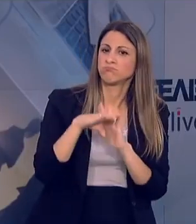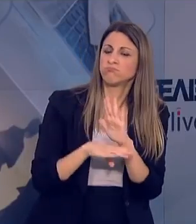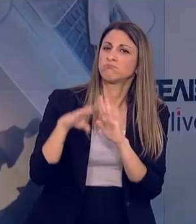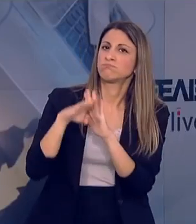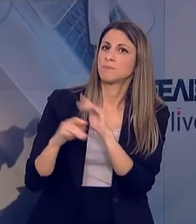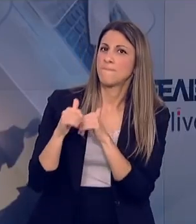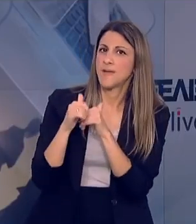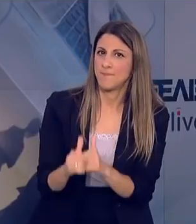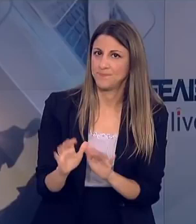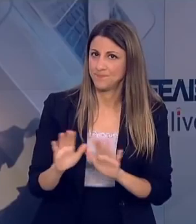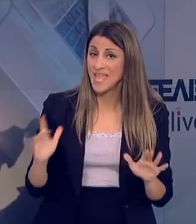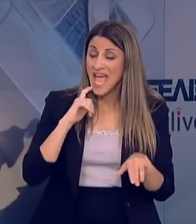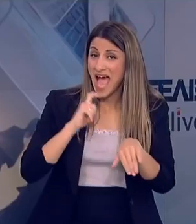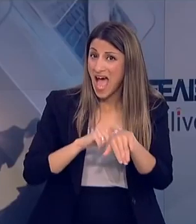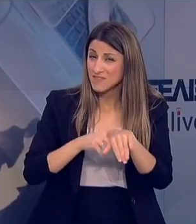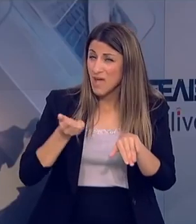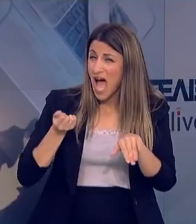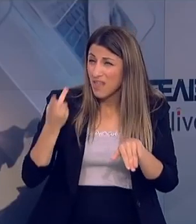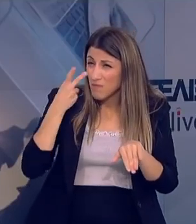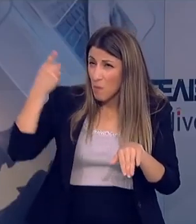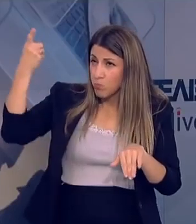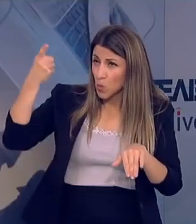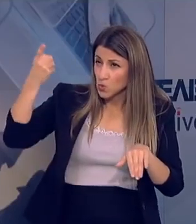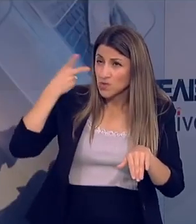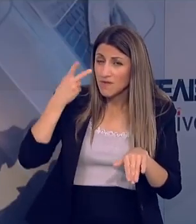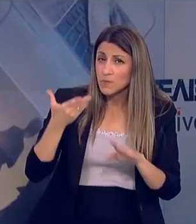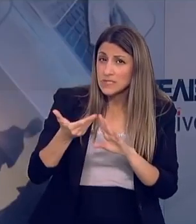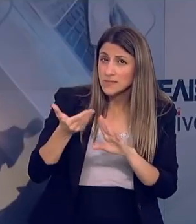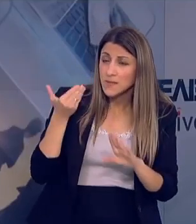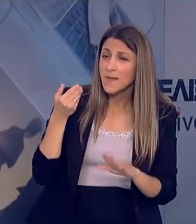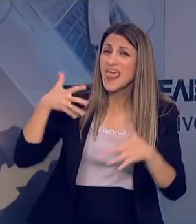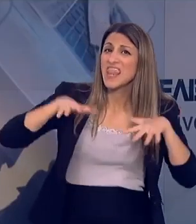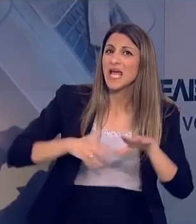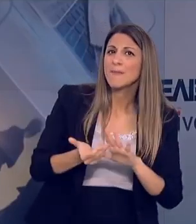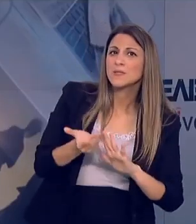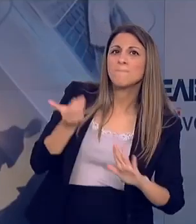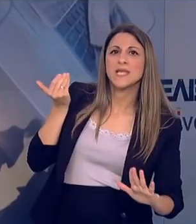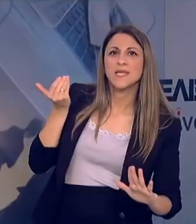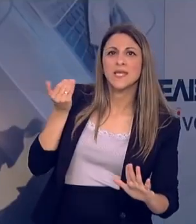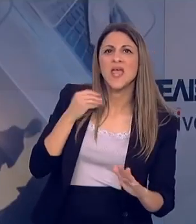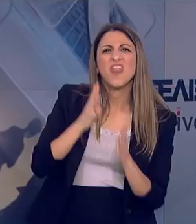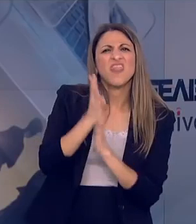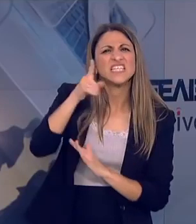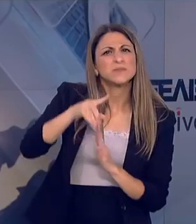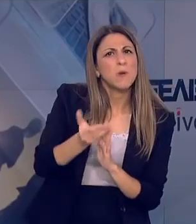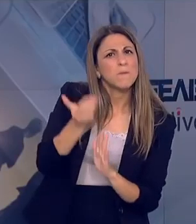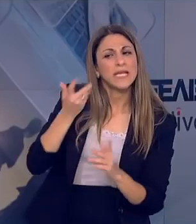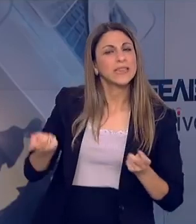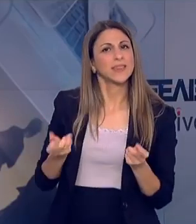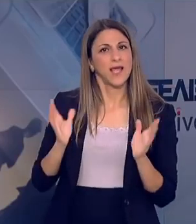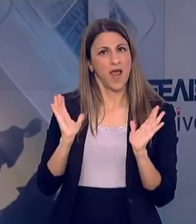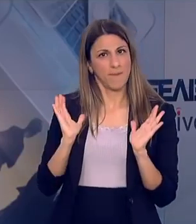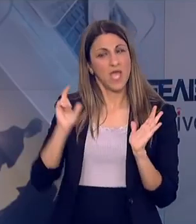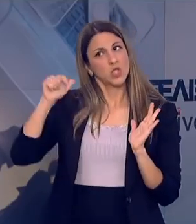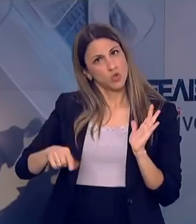βλέπουμε τώρα αποτυπώνουν, όπως τονίζουμε διαρκώς, τη συμπεριφορά μας πριν 10 έως 14 ημέρες. Από